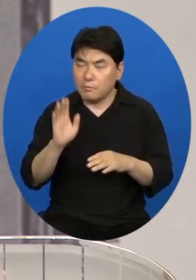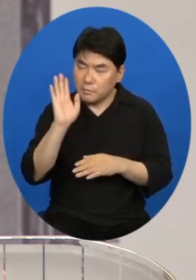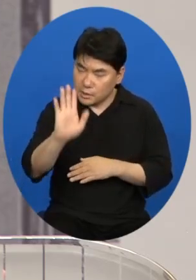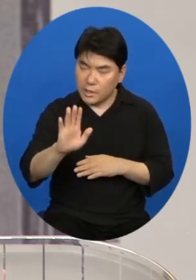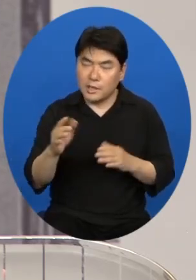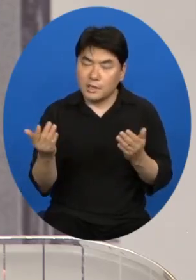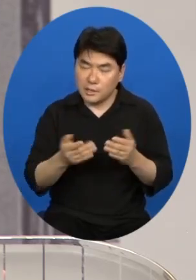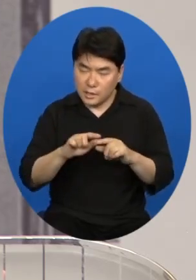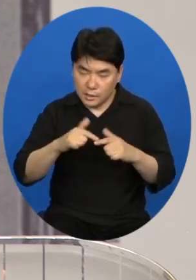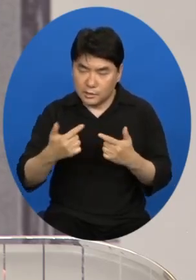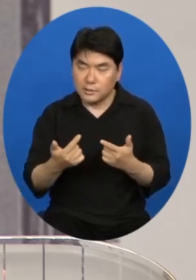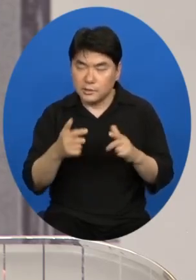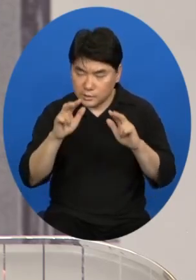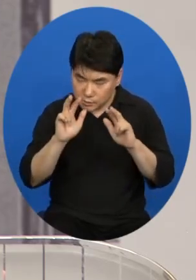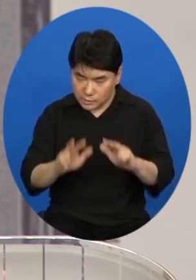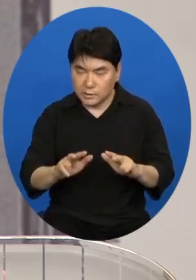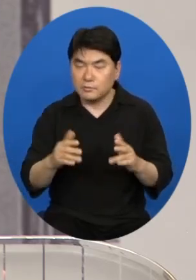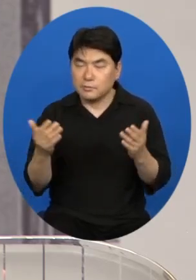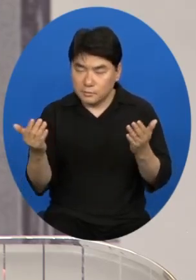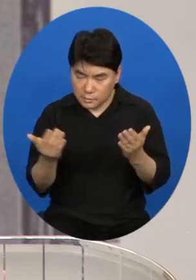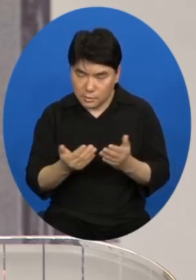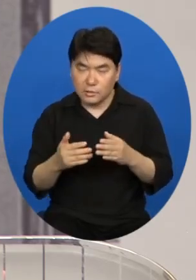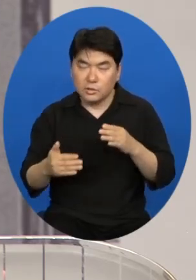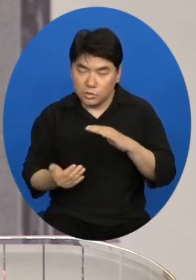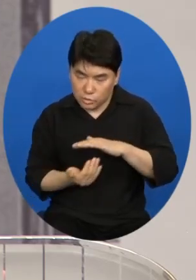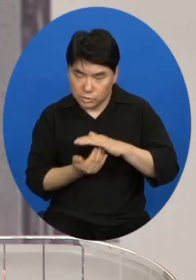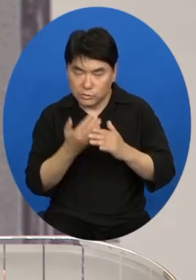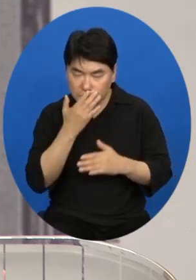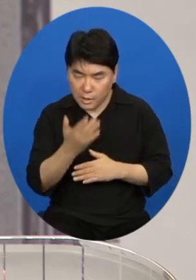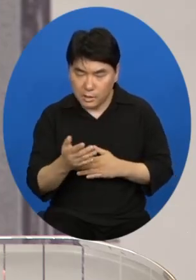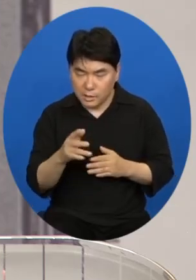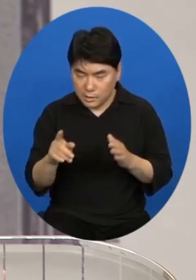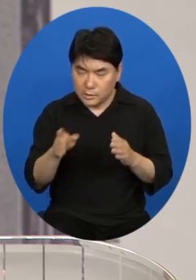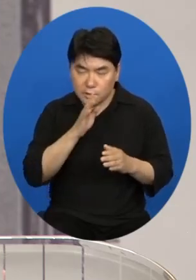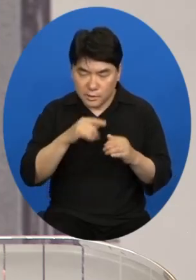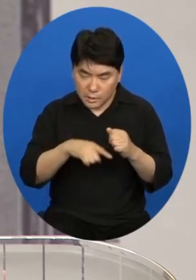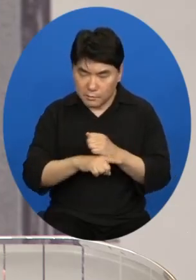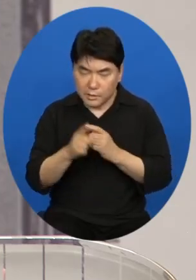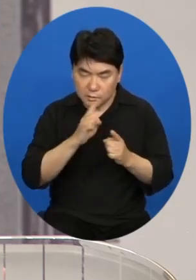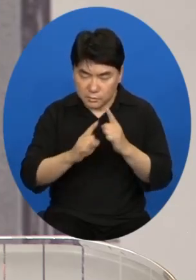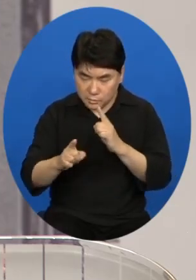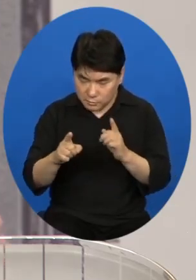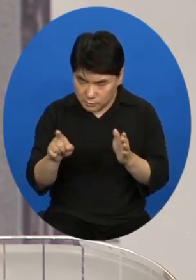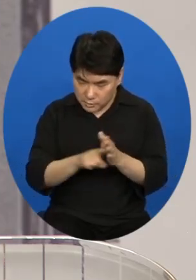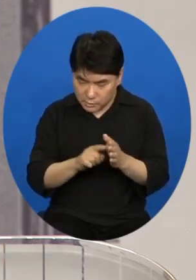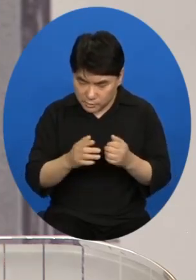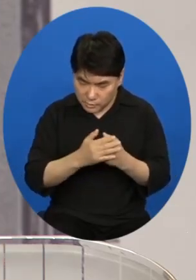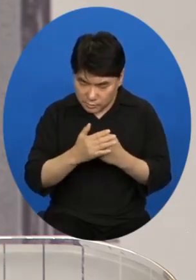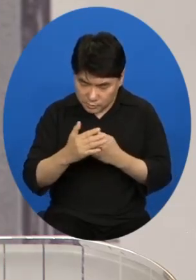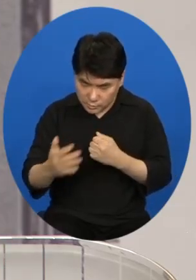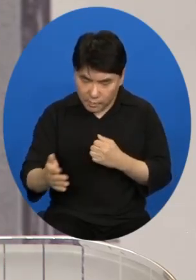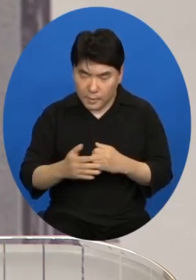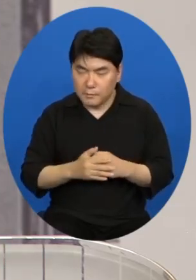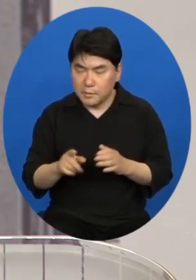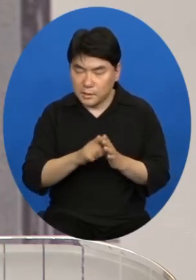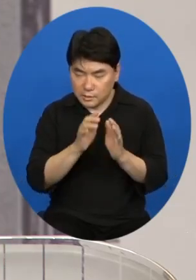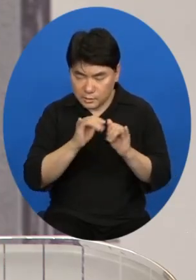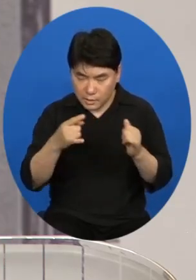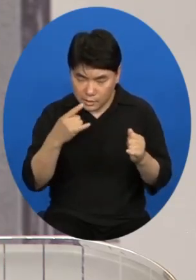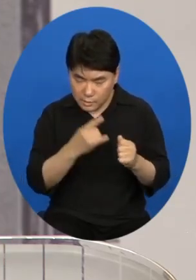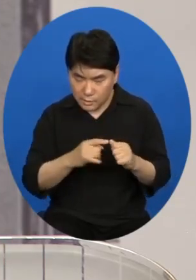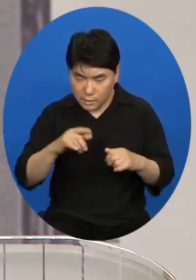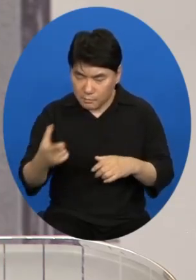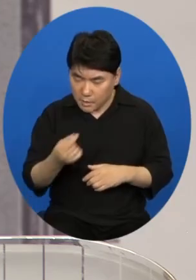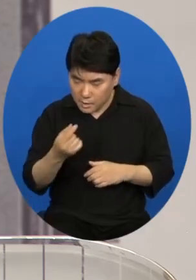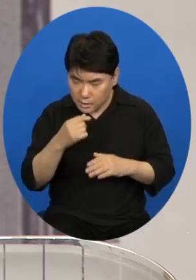아니라 바로 오늘 이루어질 수 있는 놀라운 아버지 진리의 말씀인 것으로 믿사오니 주여 믿는 자에게 그 일을